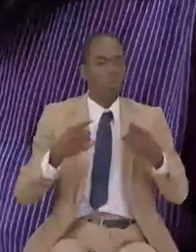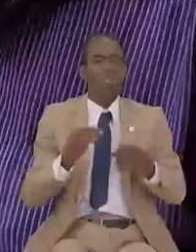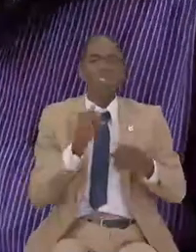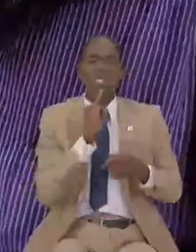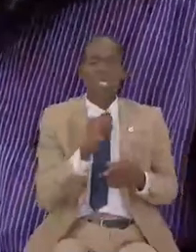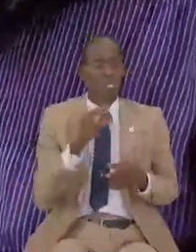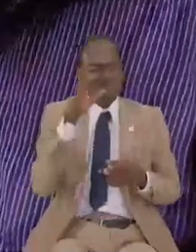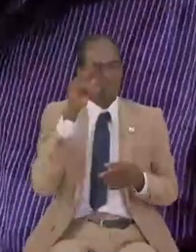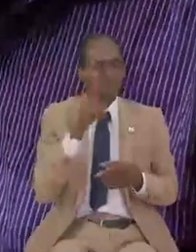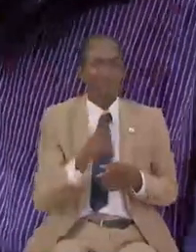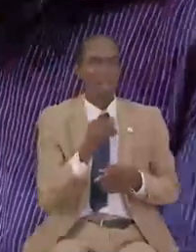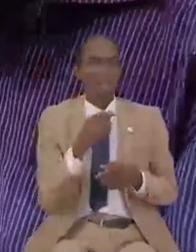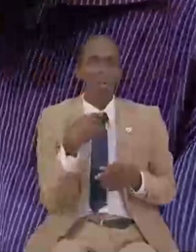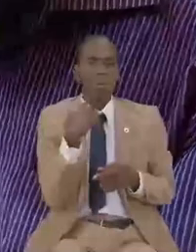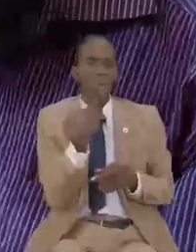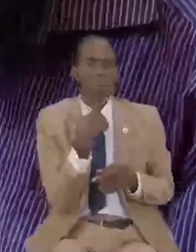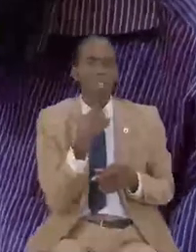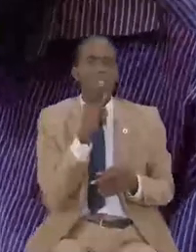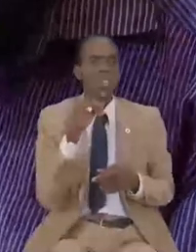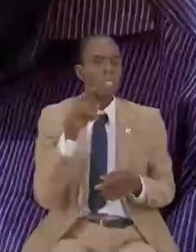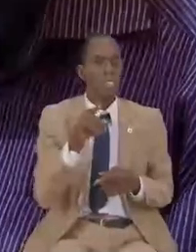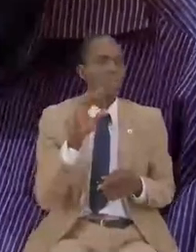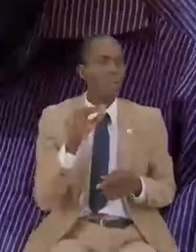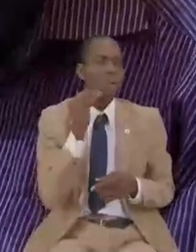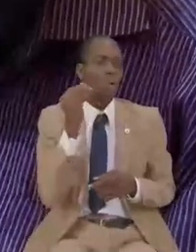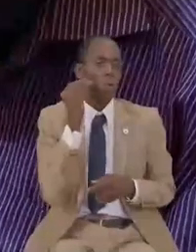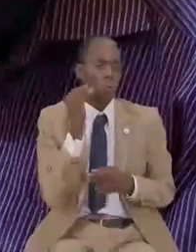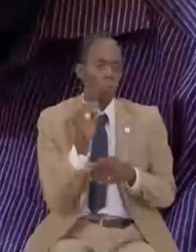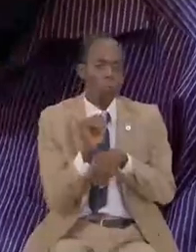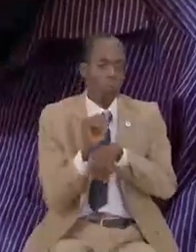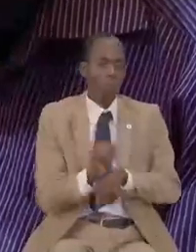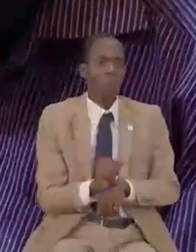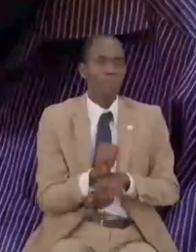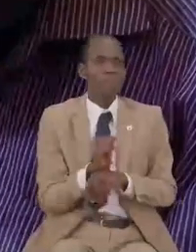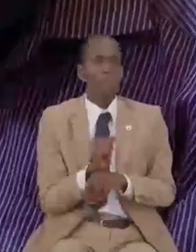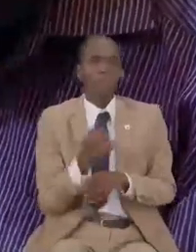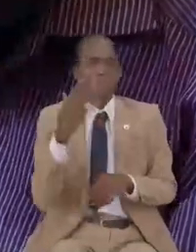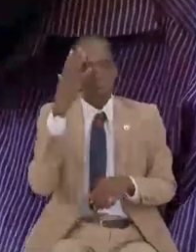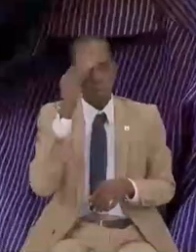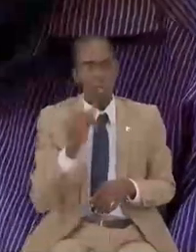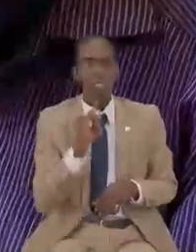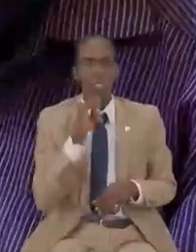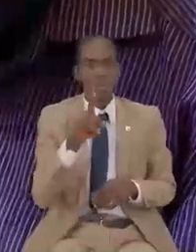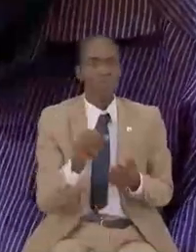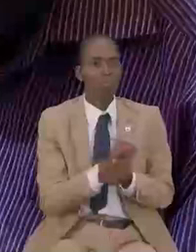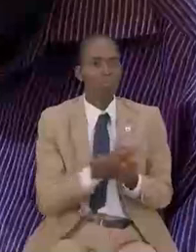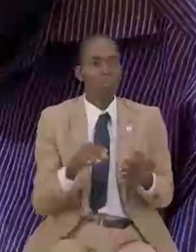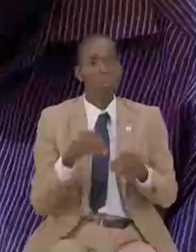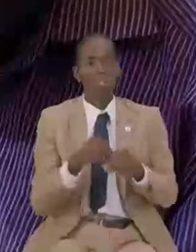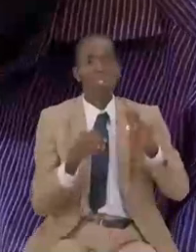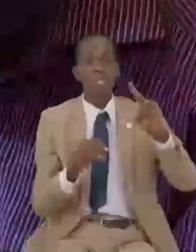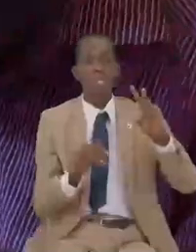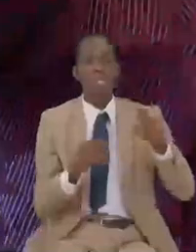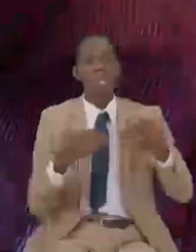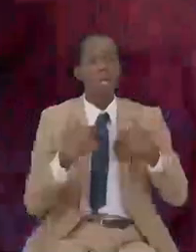un esclave acheté ou né dans la maison? Pourquoi donc devient-il une proie? Le verset 17 dit, cela